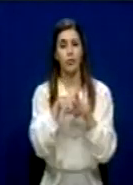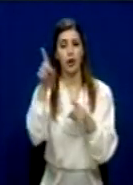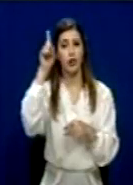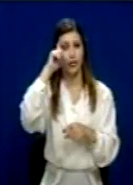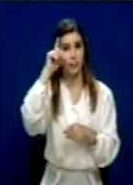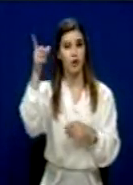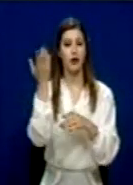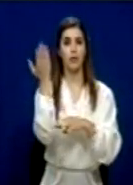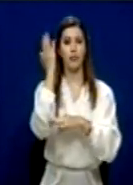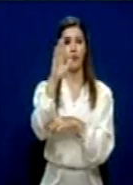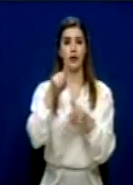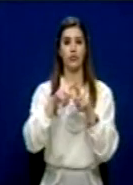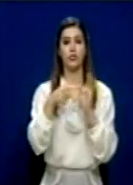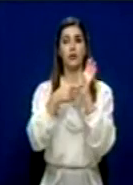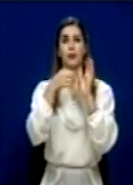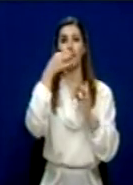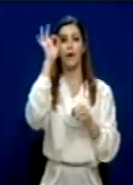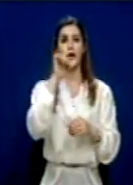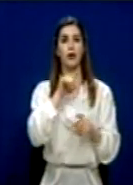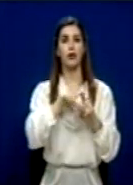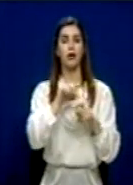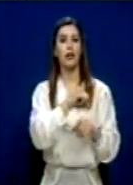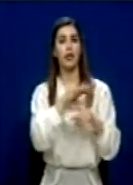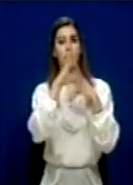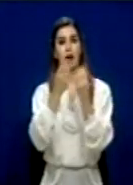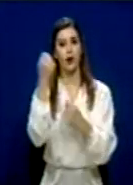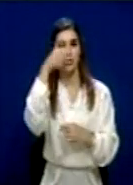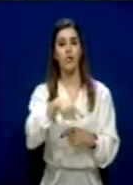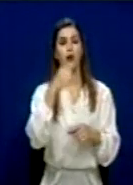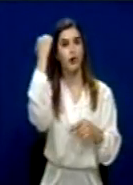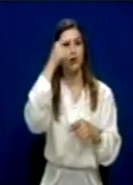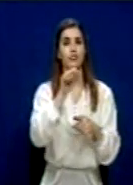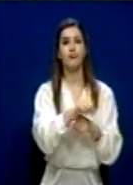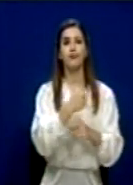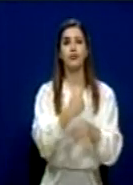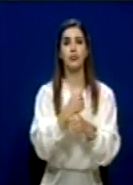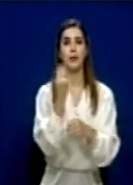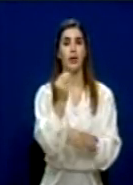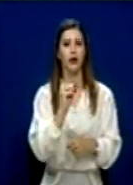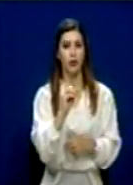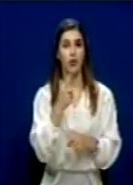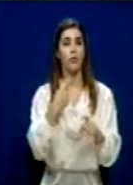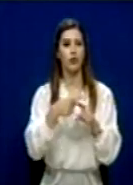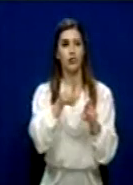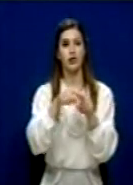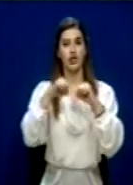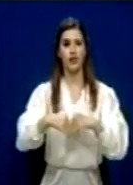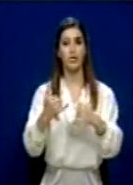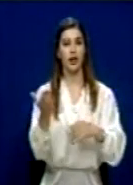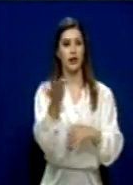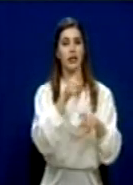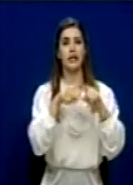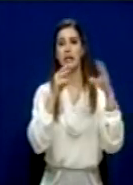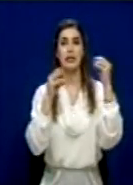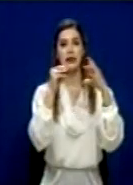po e përfaqëson një farë mënyrë më mirë interesin e Kosovës këtë drejtim, se sa që e përfaqëson ju deputet, e veç anërë që e përfaqëson kjo qeveri këtu që po bënë cëk, cëk, cëk,